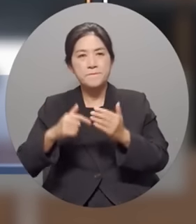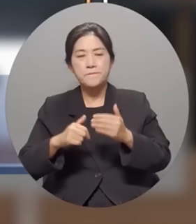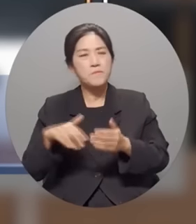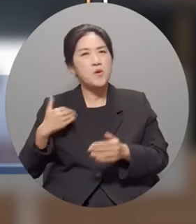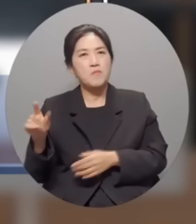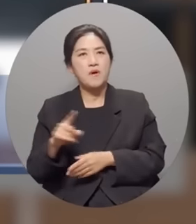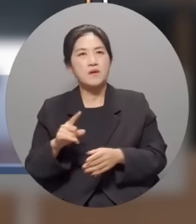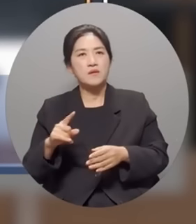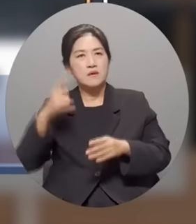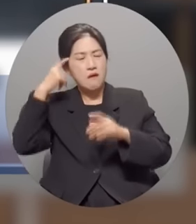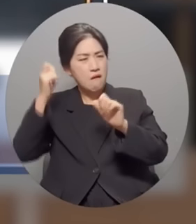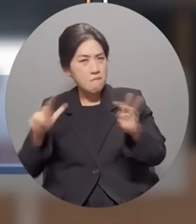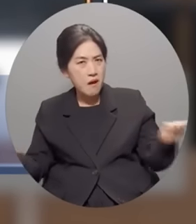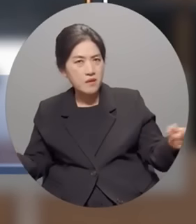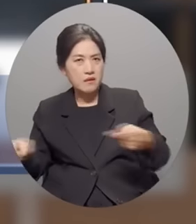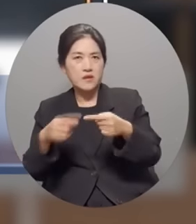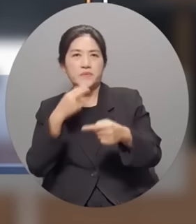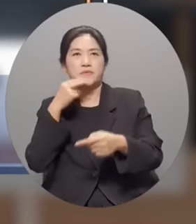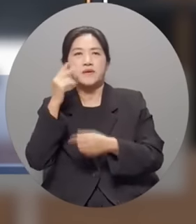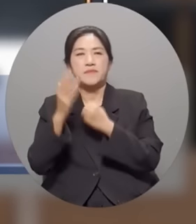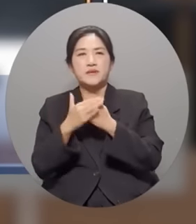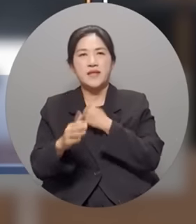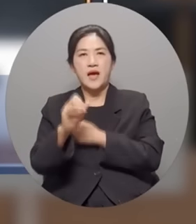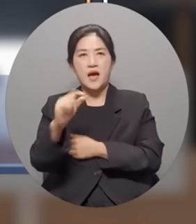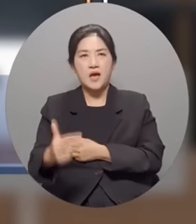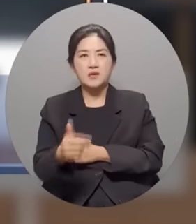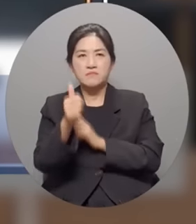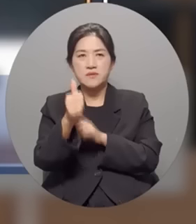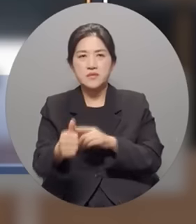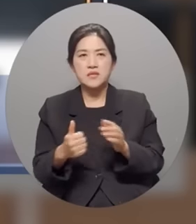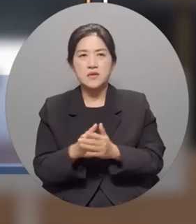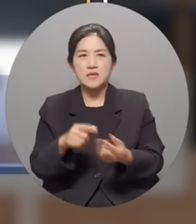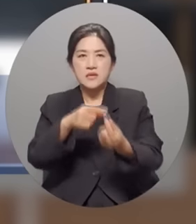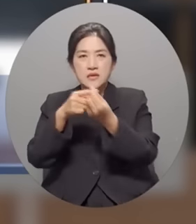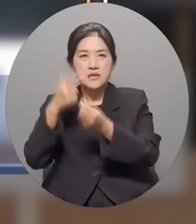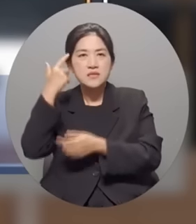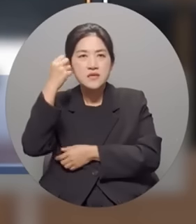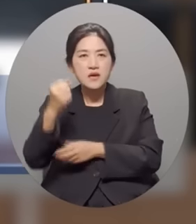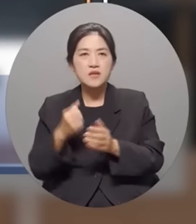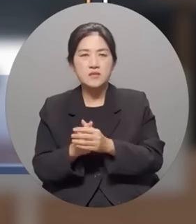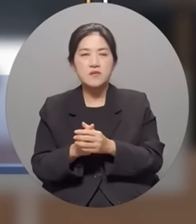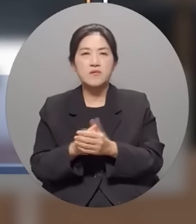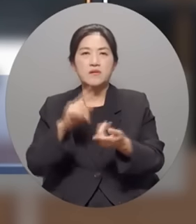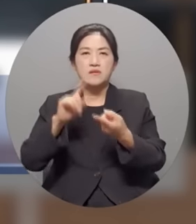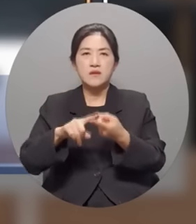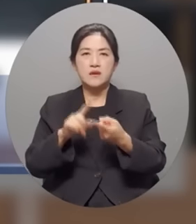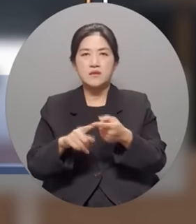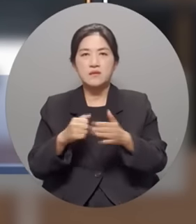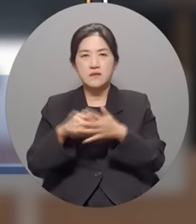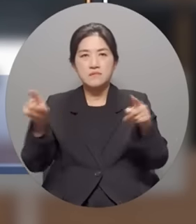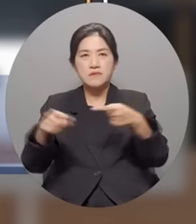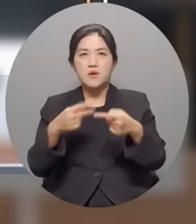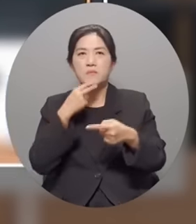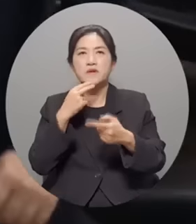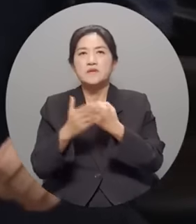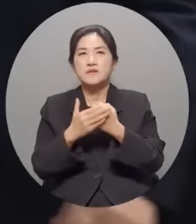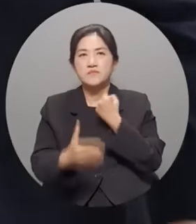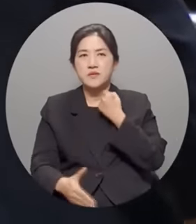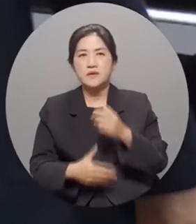대한 간극이 좁혀지지 못한 거예요 그러니까 한동훈 대표가 번 부에 대한 점이 안